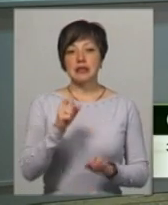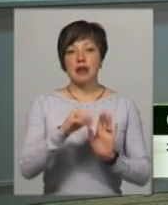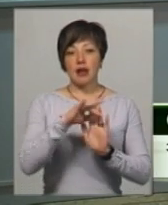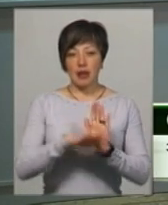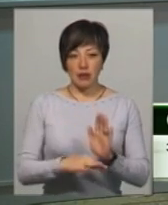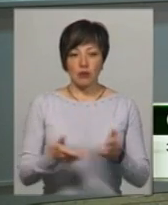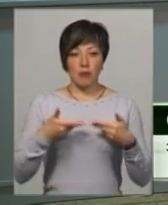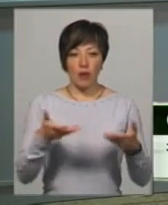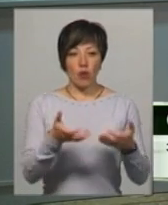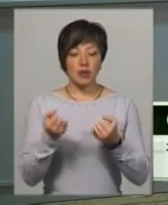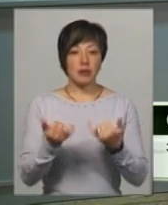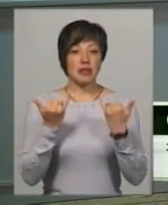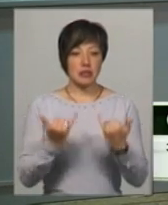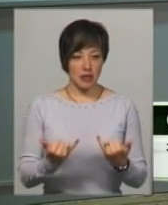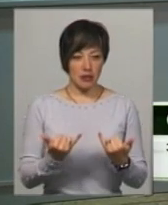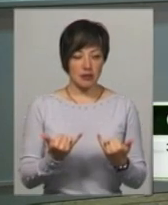ми отримали зараз,